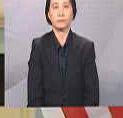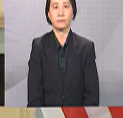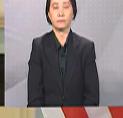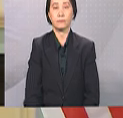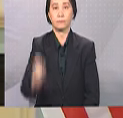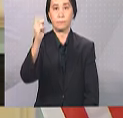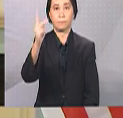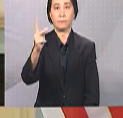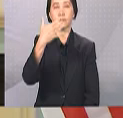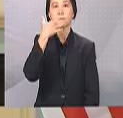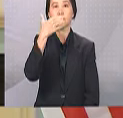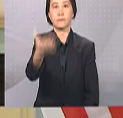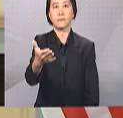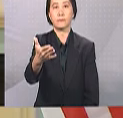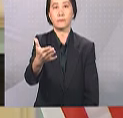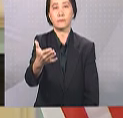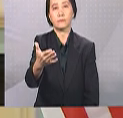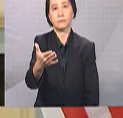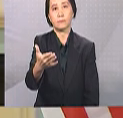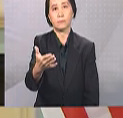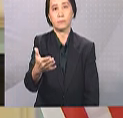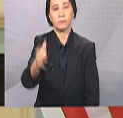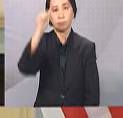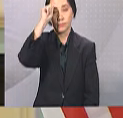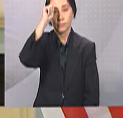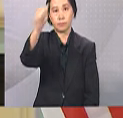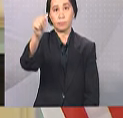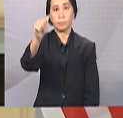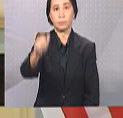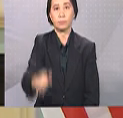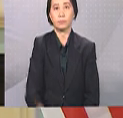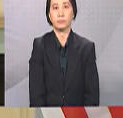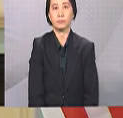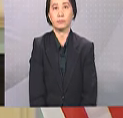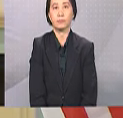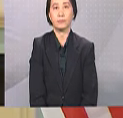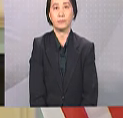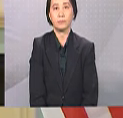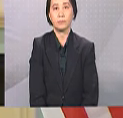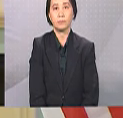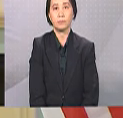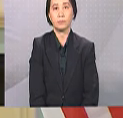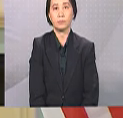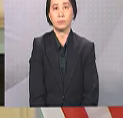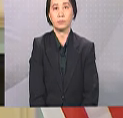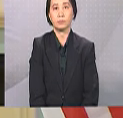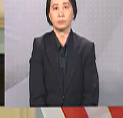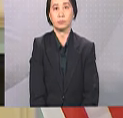Okey, terima kasih. Assalamualaikum warahmatullahi wabarakatuh.